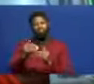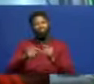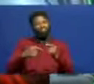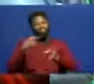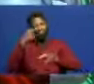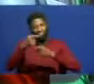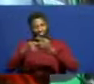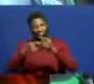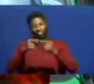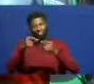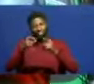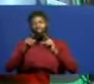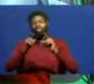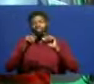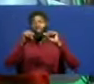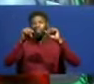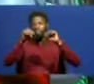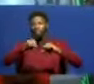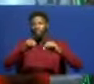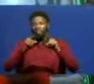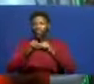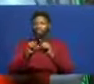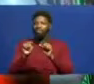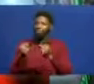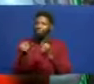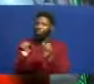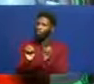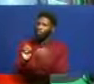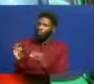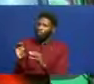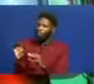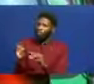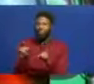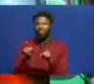sasa pale ndo sasa upanda savings na mambo na limit huwa pale yaongea.